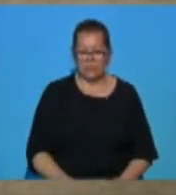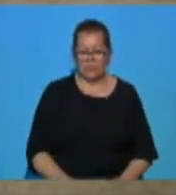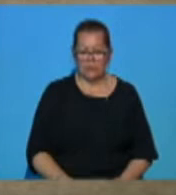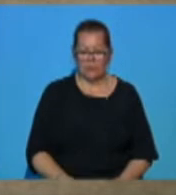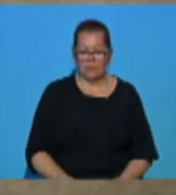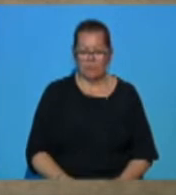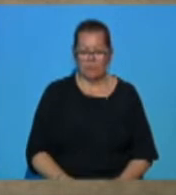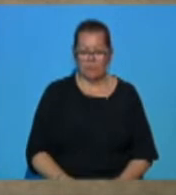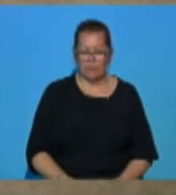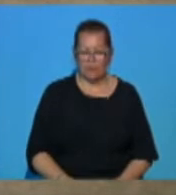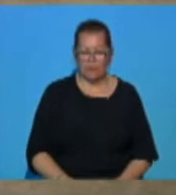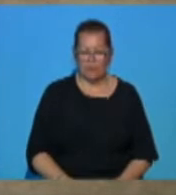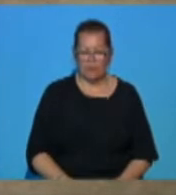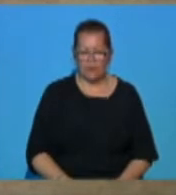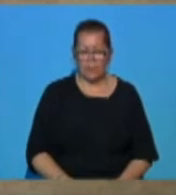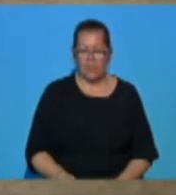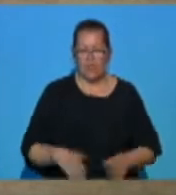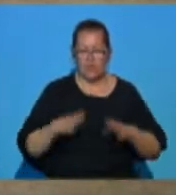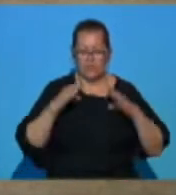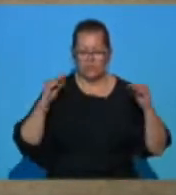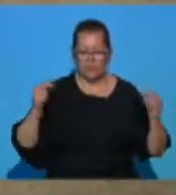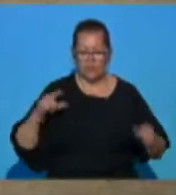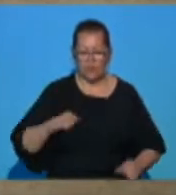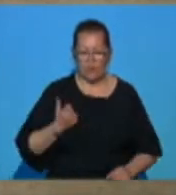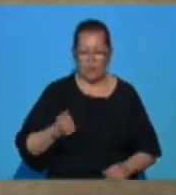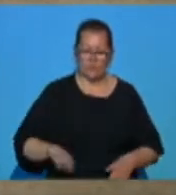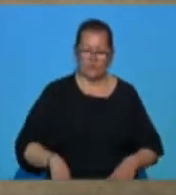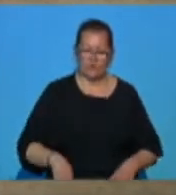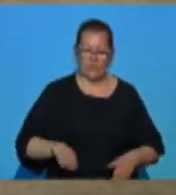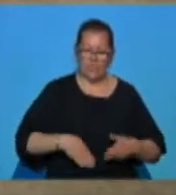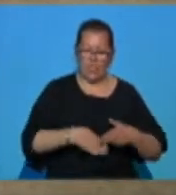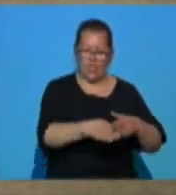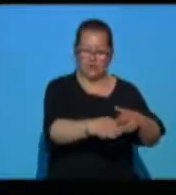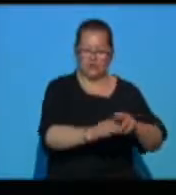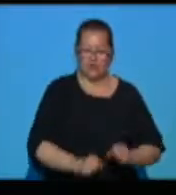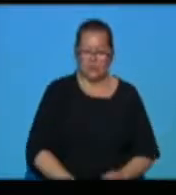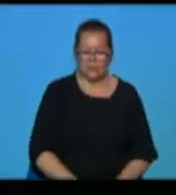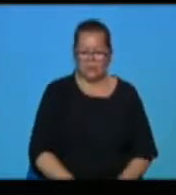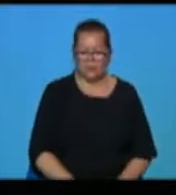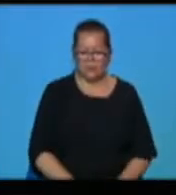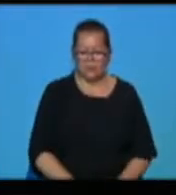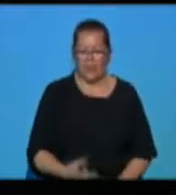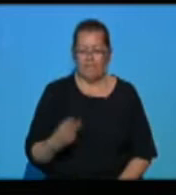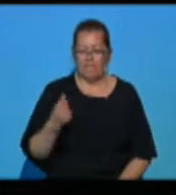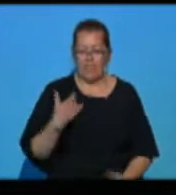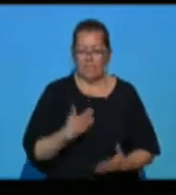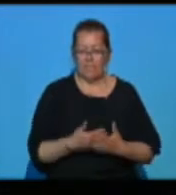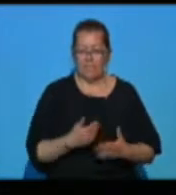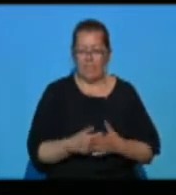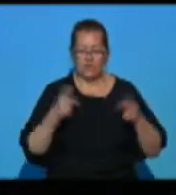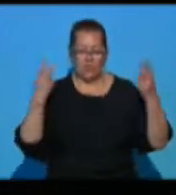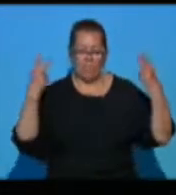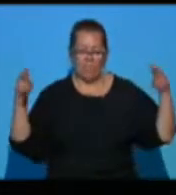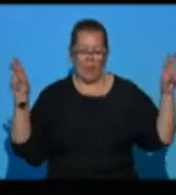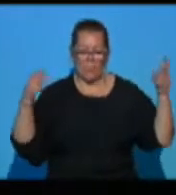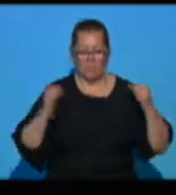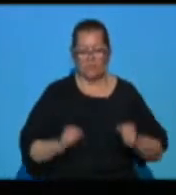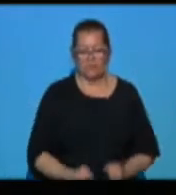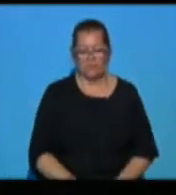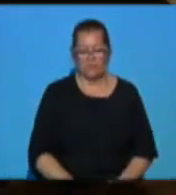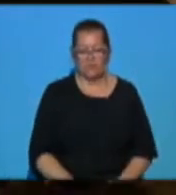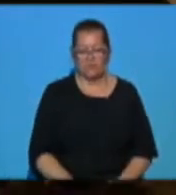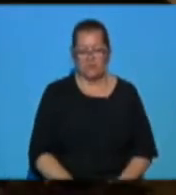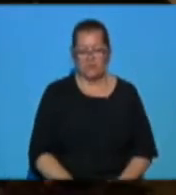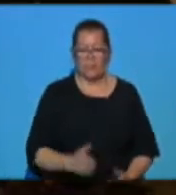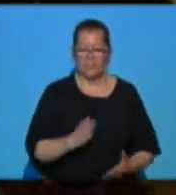ajutor a celor afectați de pandemie, intră și Timișoara Capitală Culturală, dar avem și bani pentru tipul acesta de proiecte care au